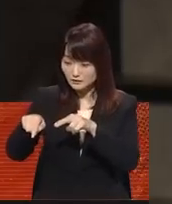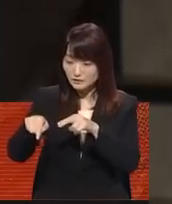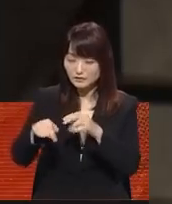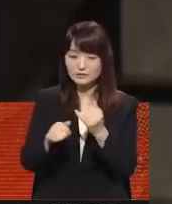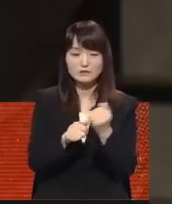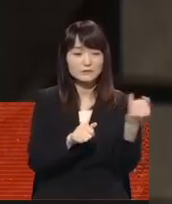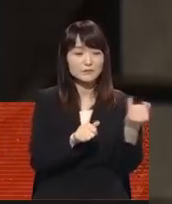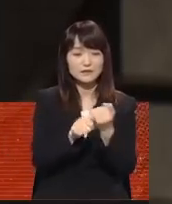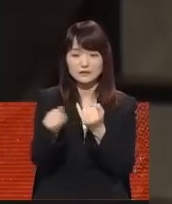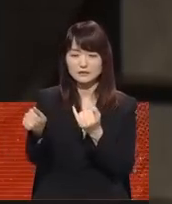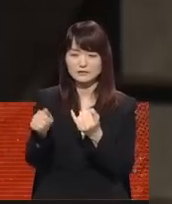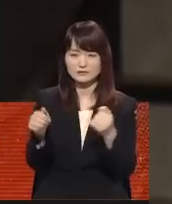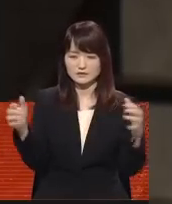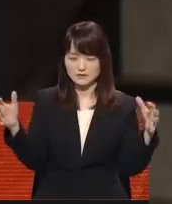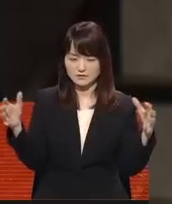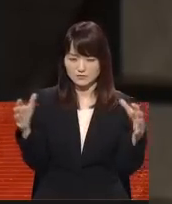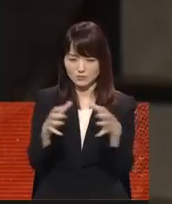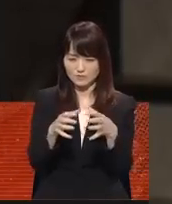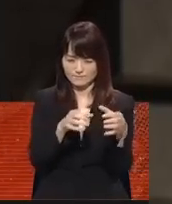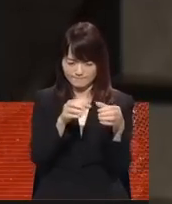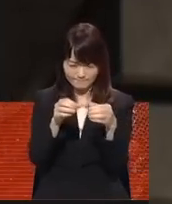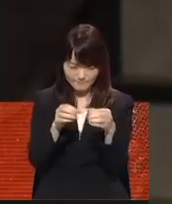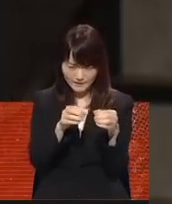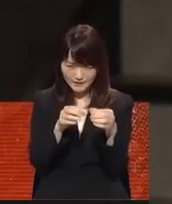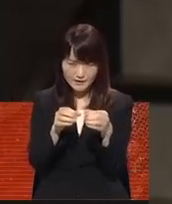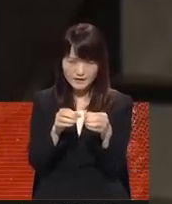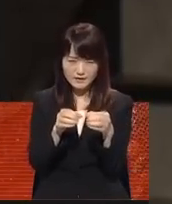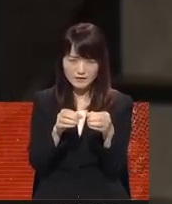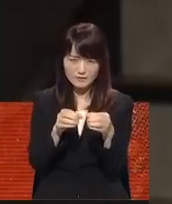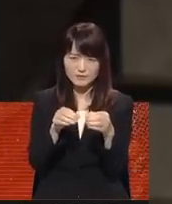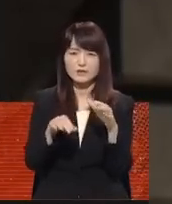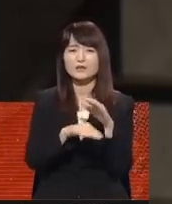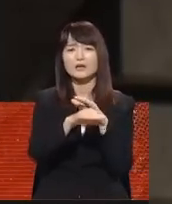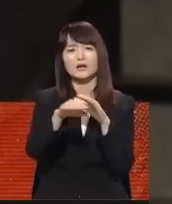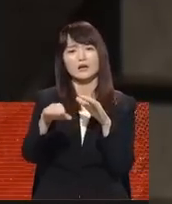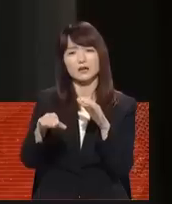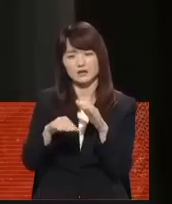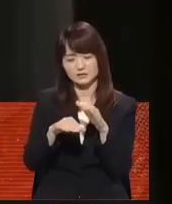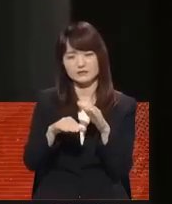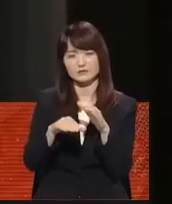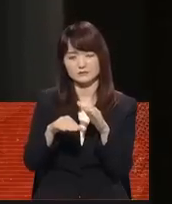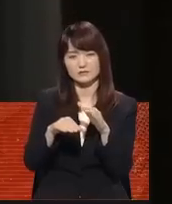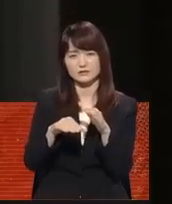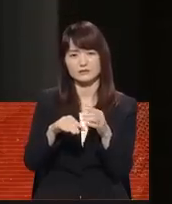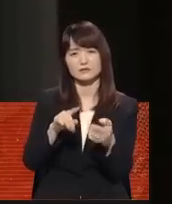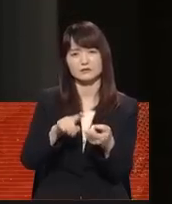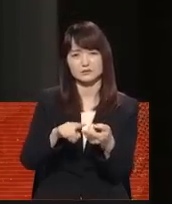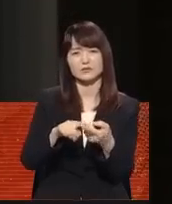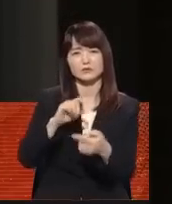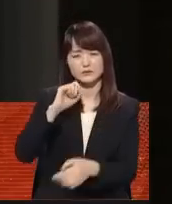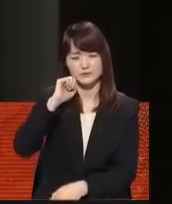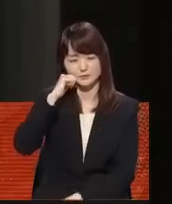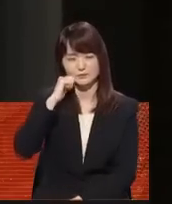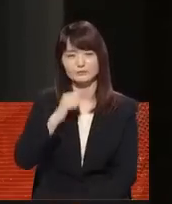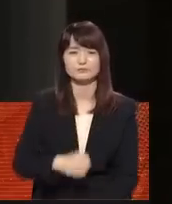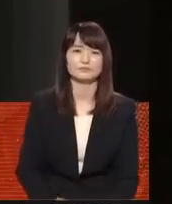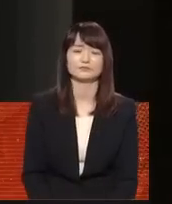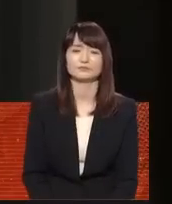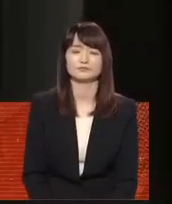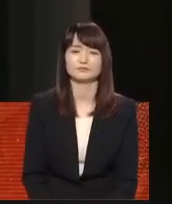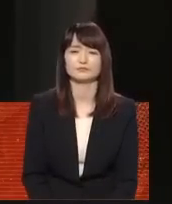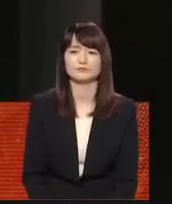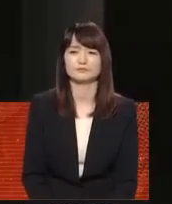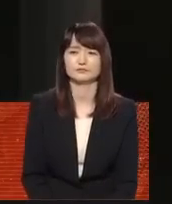해결을 하지 않으면 굉장히 좋은 그 가정이 유지되긴 어려울 것이다라는 생각이 듭니다 자 그러면 팀장님도 한 말씀 조금